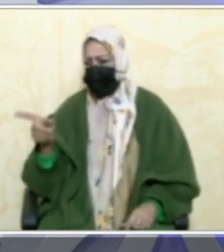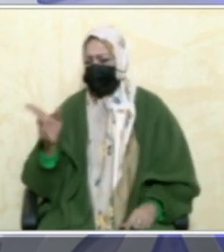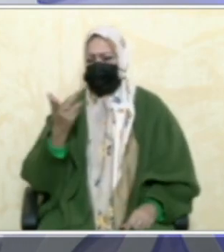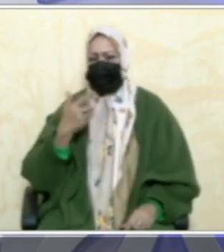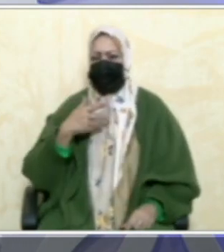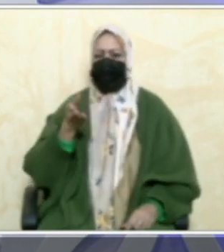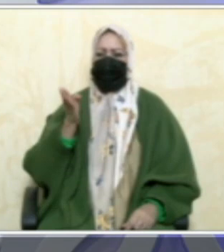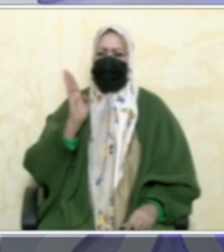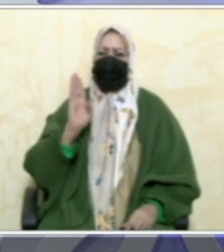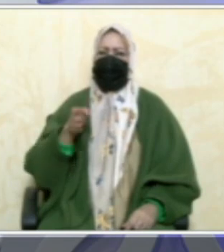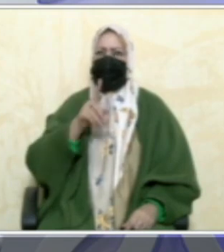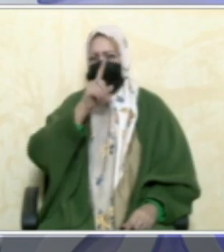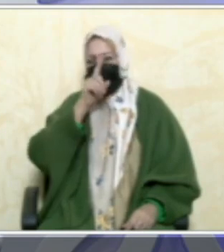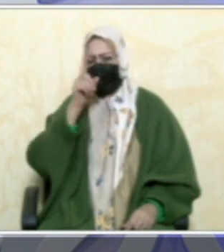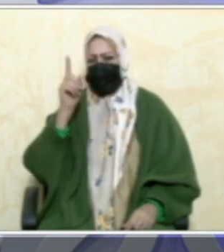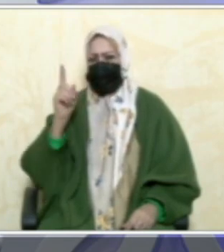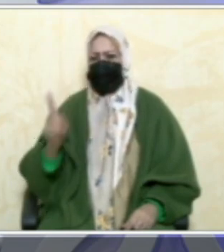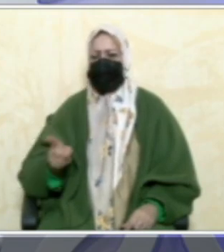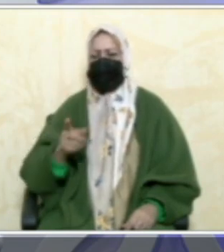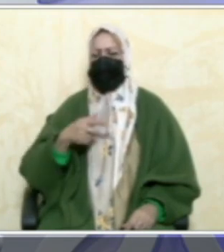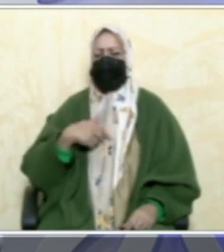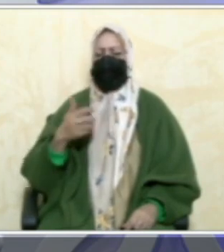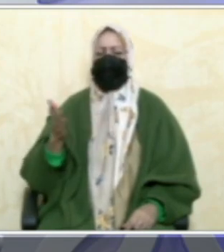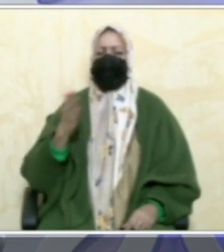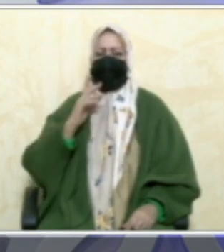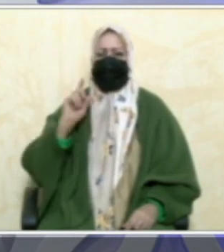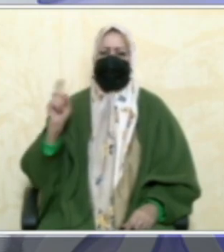ظهيرا للكافرين.